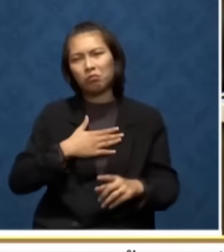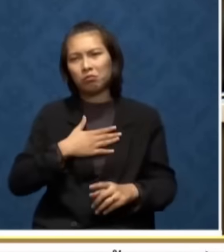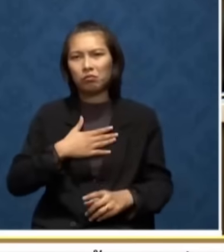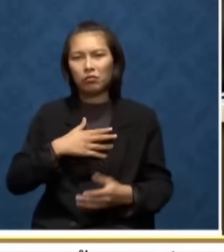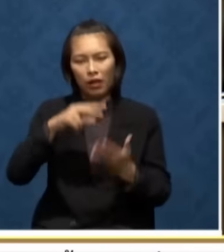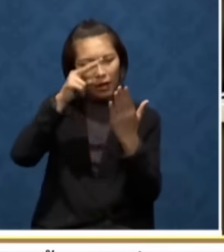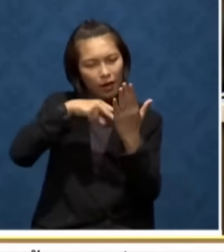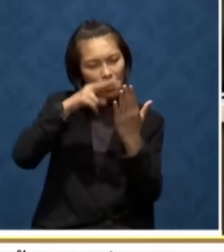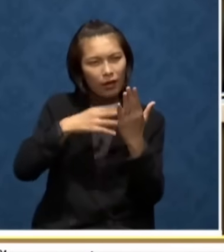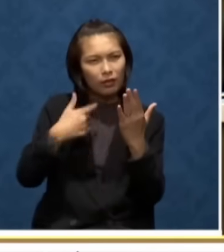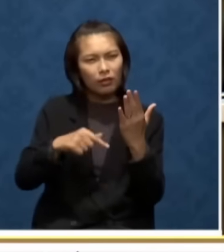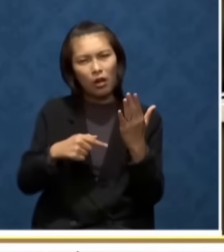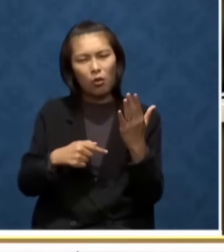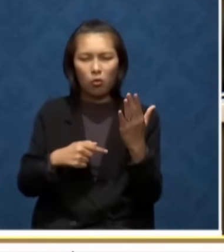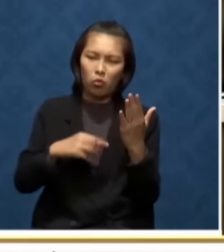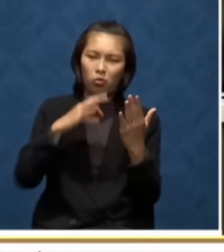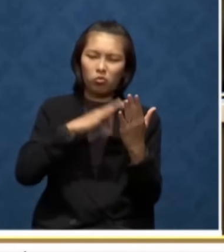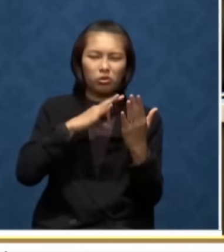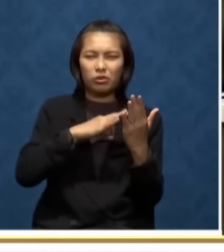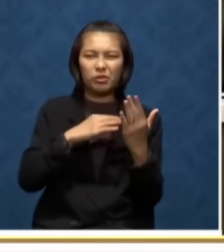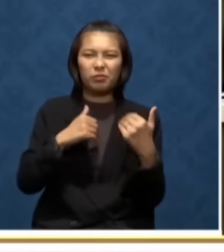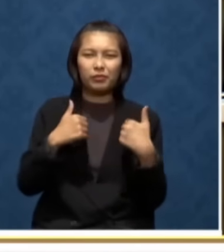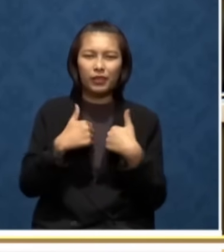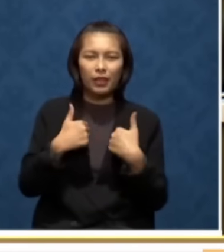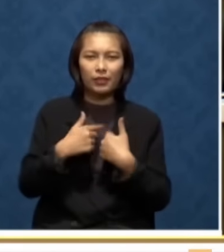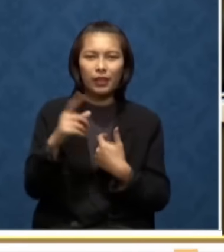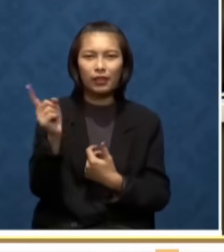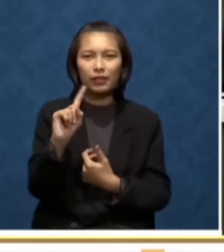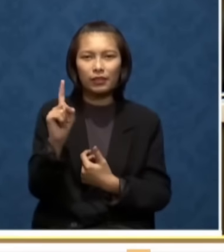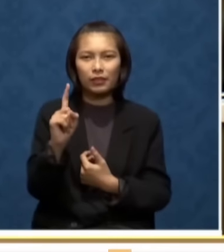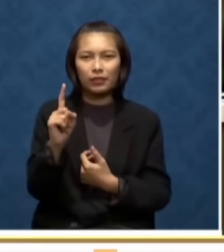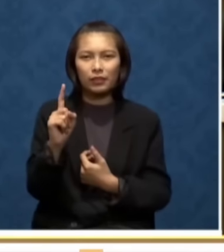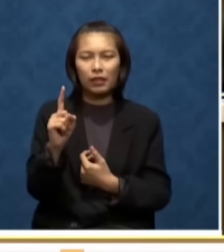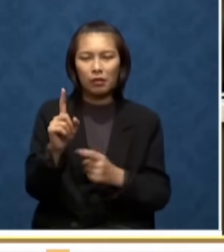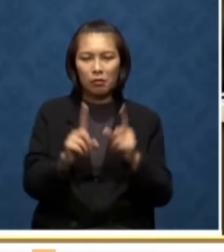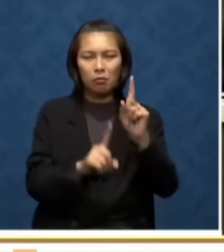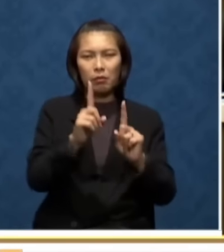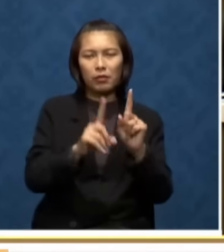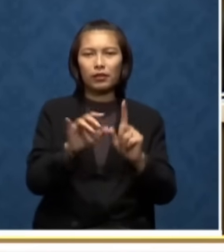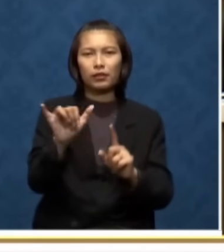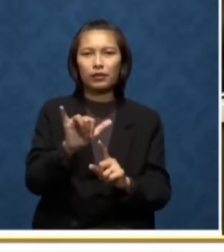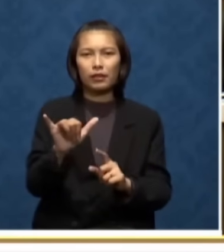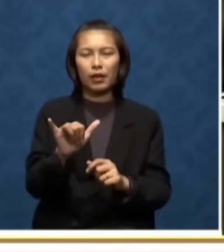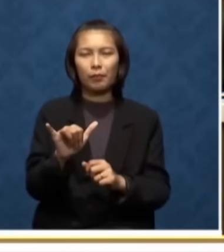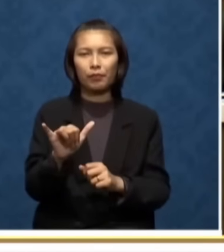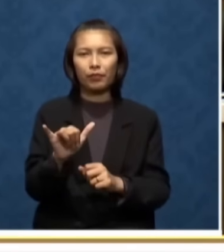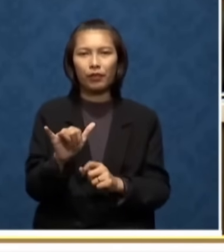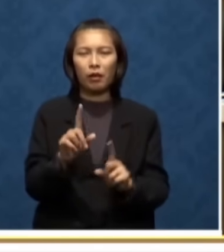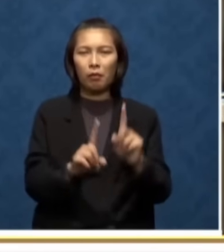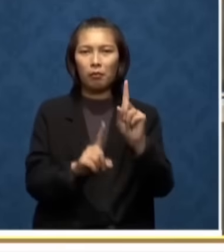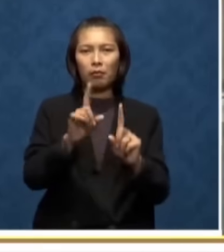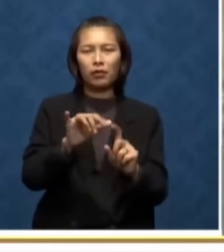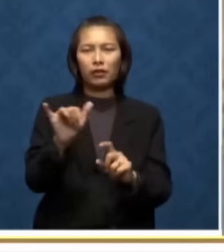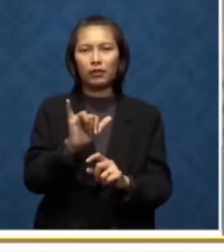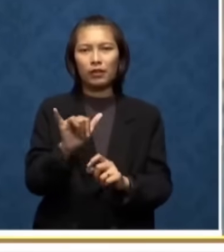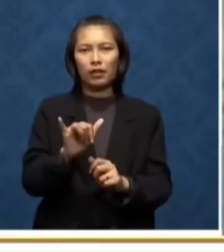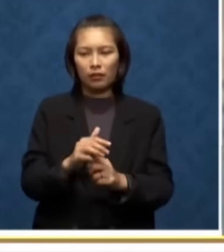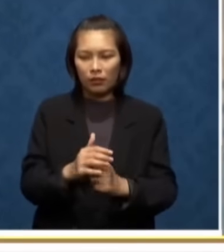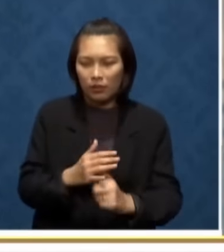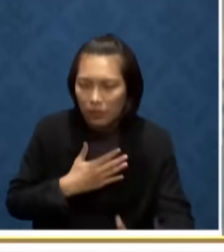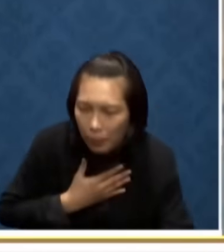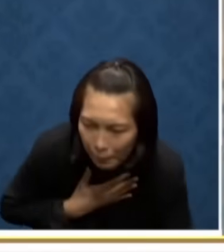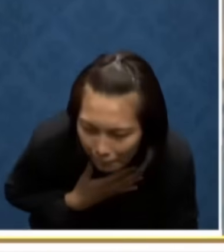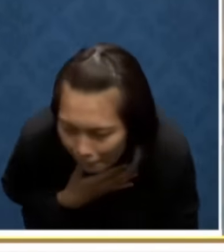นะคะดิฉันรู้สึกห่อเหี่ยวใจเพราะว่ารู้สึกว่ามันยังไม่มีการวัดผลยังไม่มีการประเมินประสิทธิภาพค่ะ